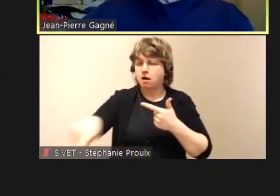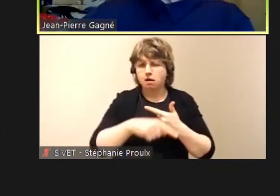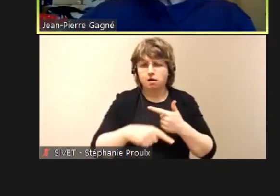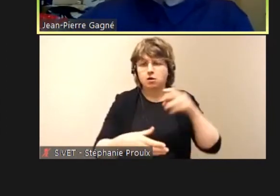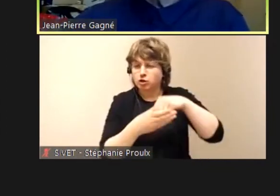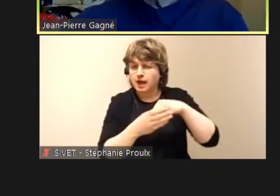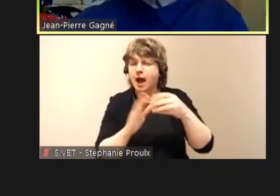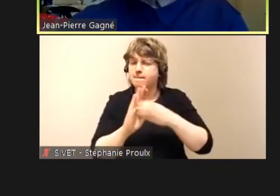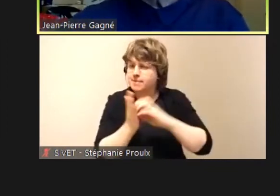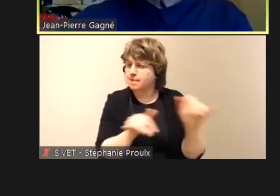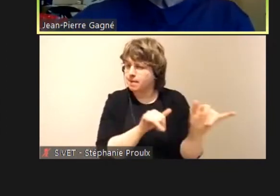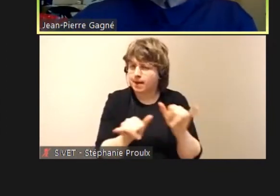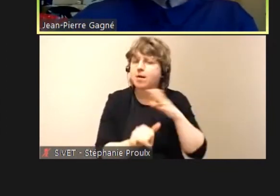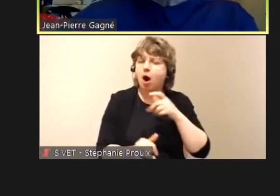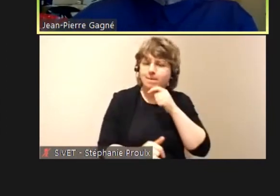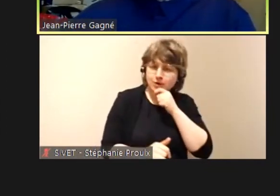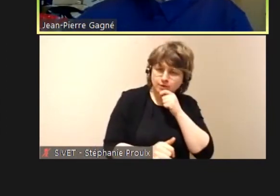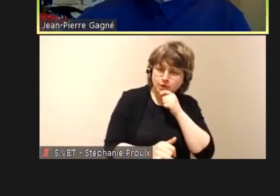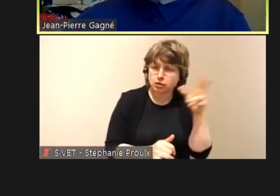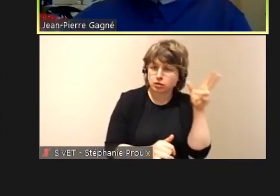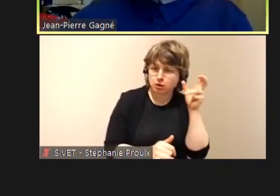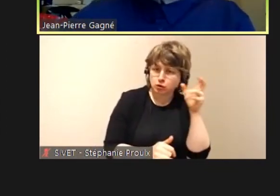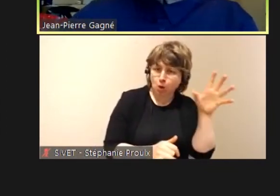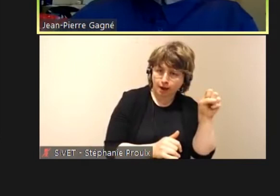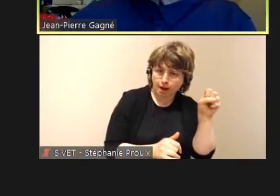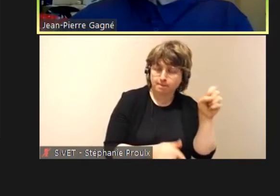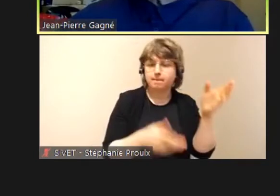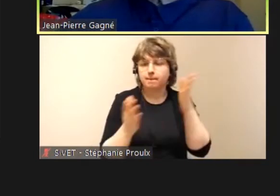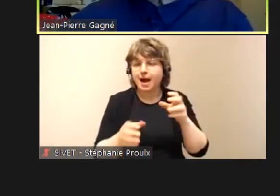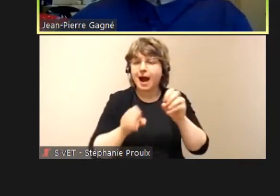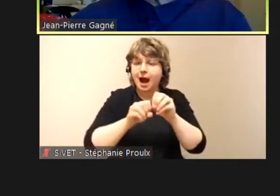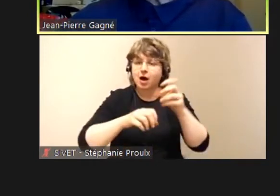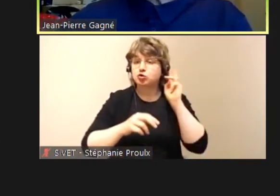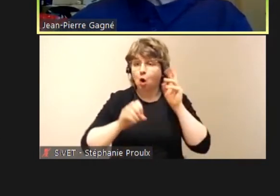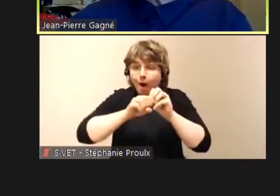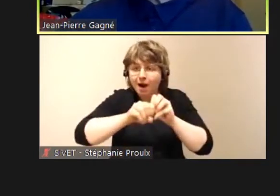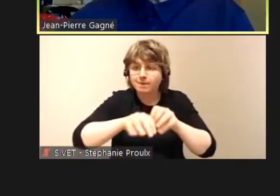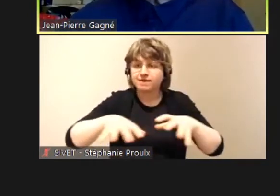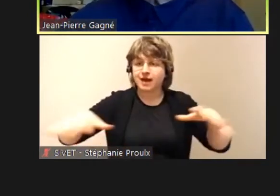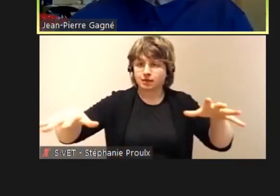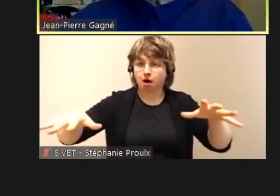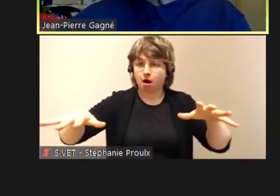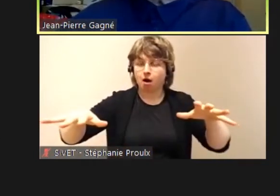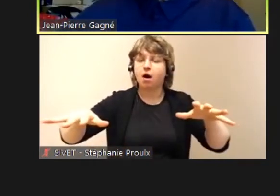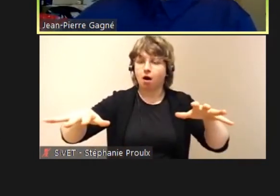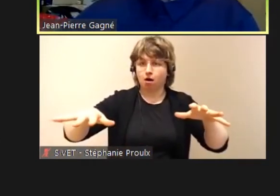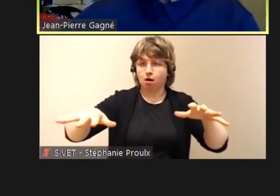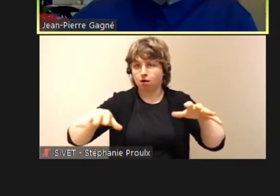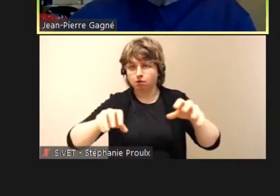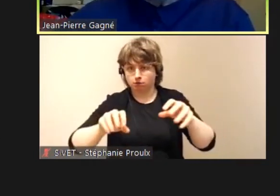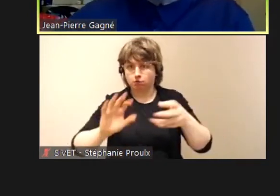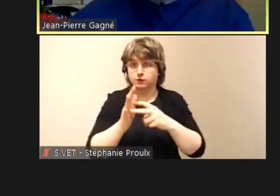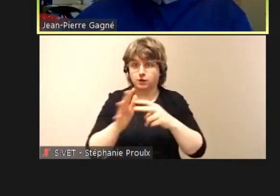composantes. C'est-à-dire qu'il y a un microphone pour capter le son, il y a un amplificateur qui va faire en sorte que le son va être amplifié.